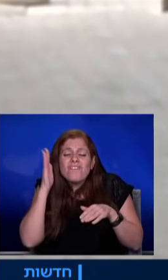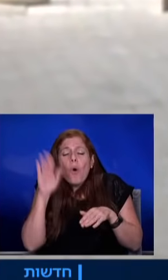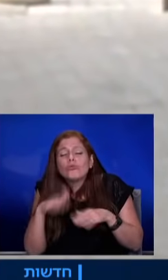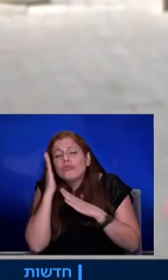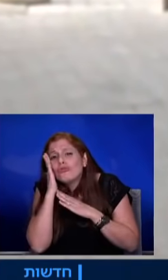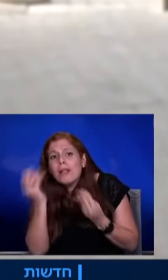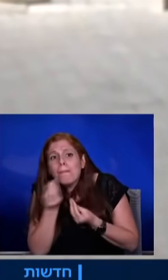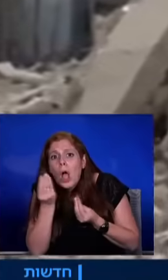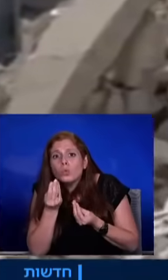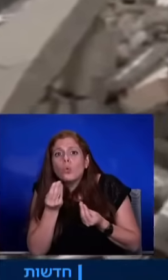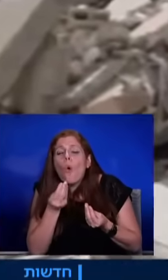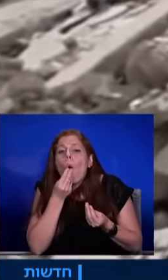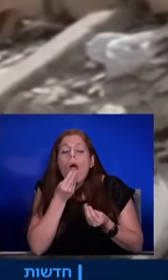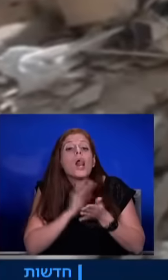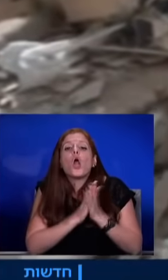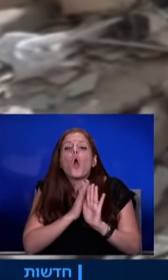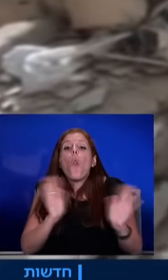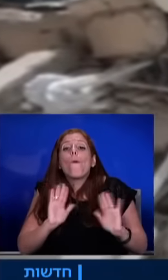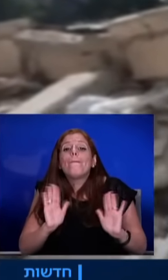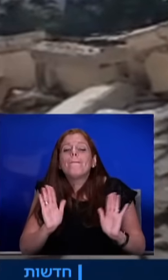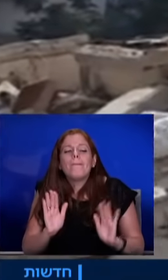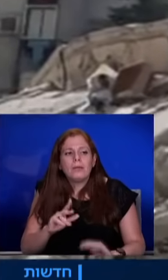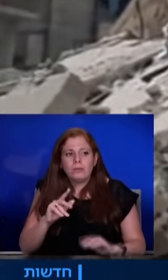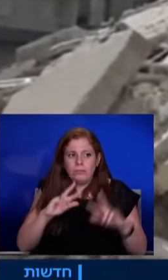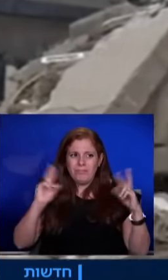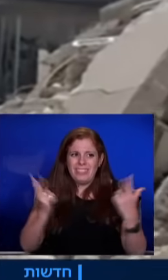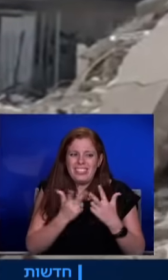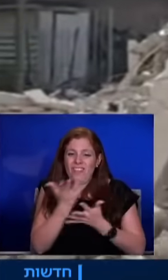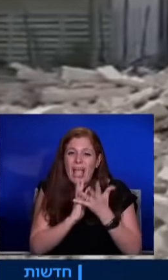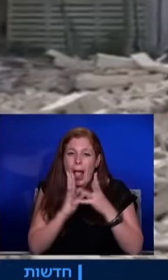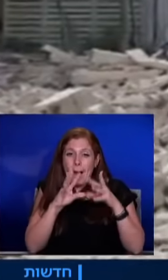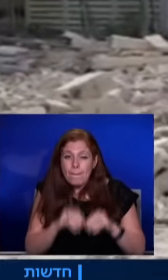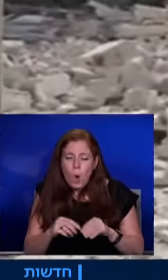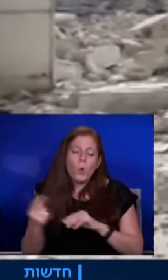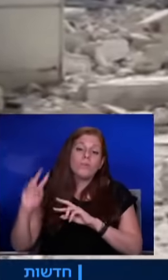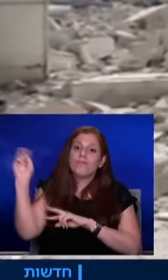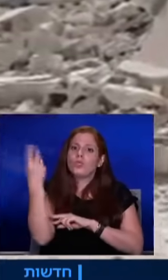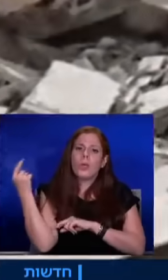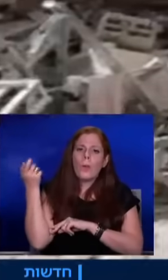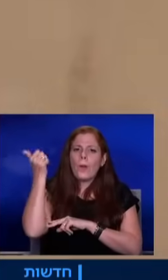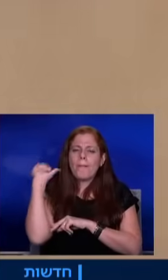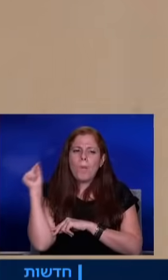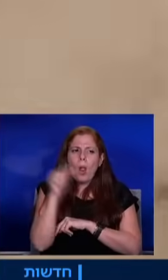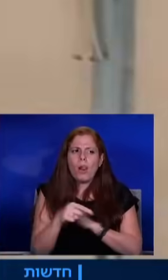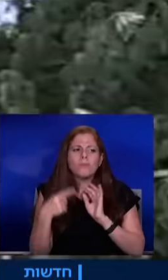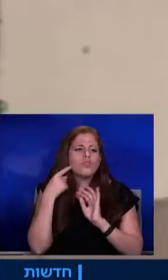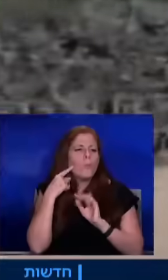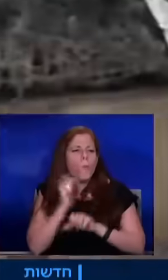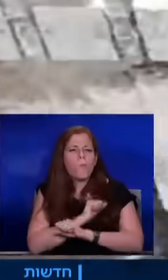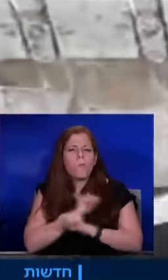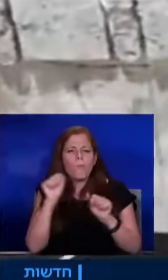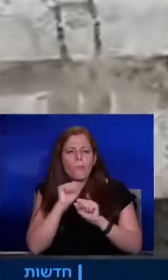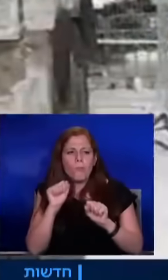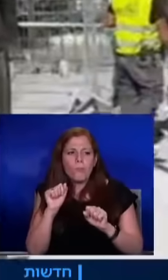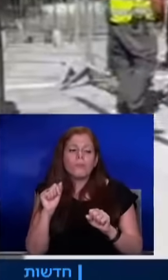משהו, מטרנה, כלום. צוותי הכבאות וההצלה הוזעקו כבר אתמול לבניין בעקבות רעש של פיצוץ שנשמע,